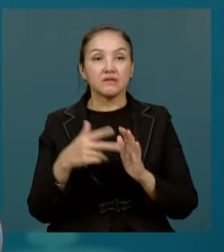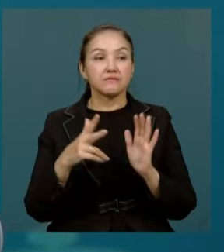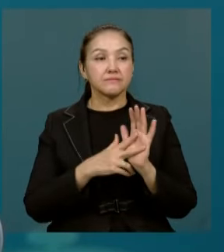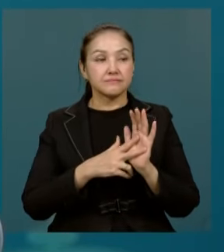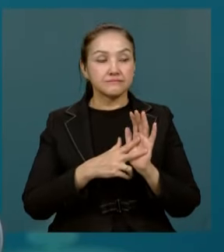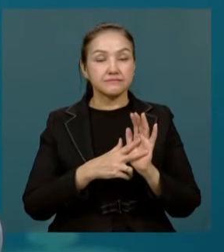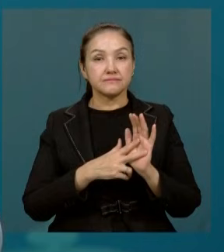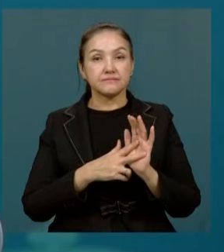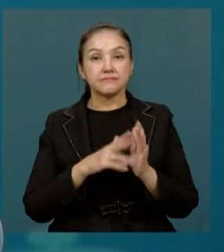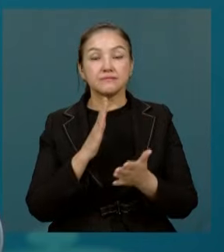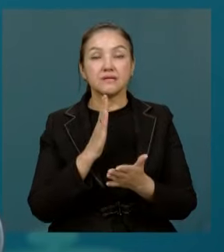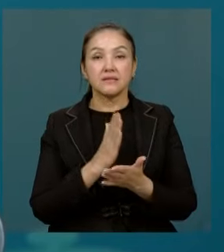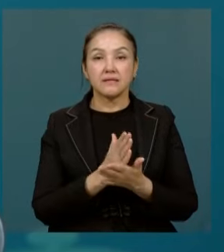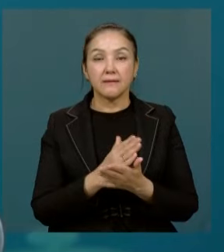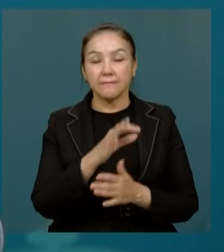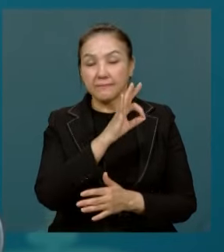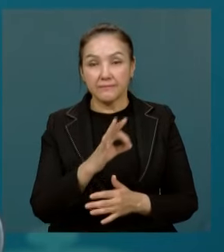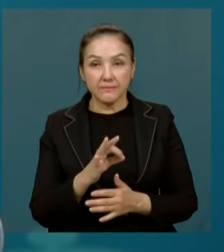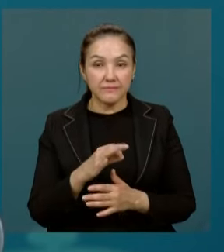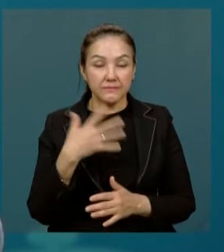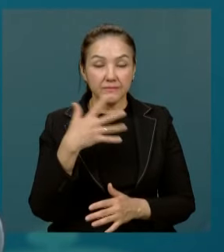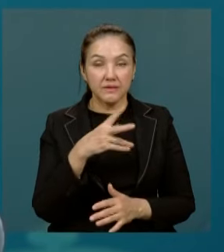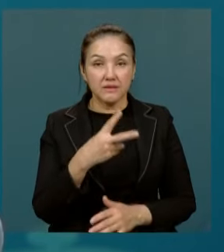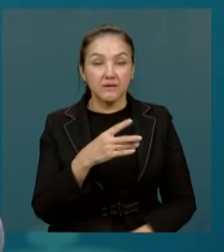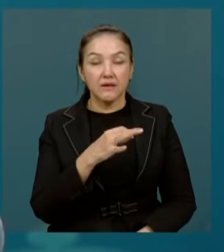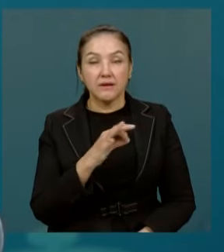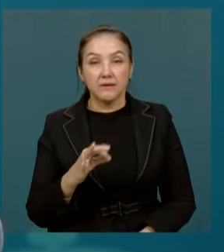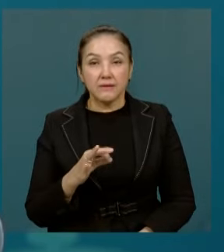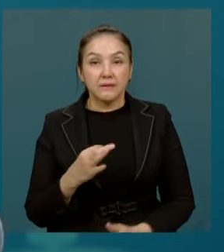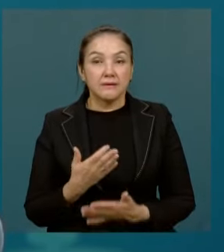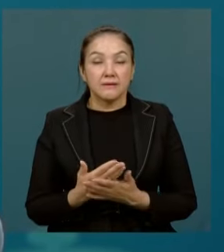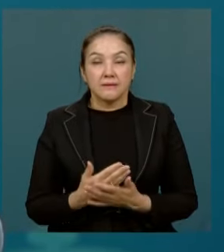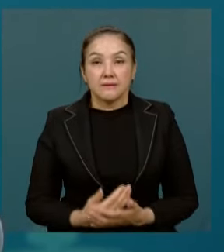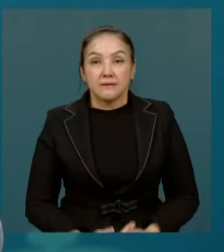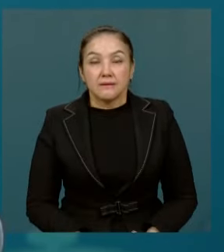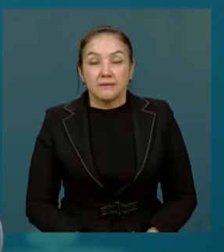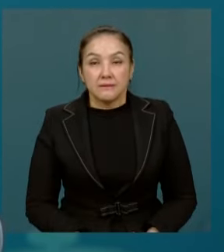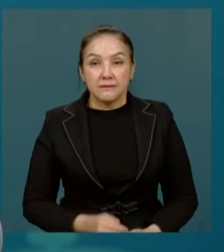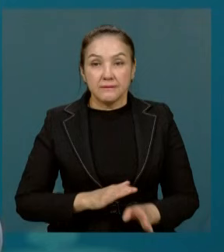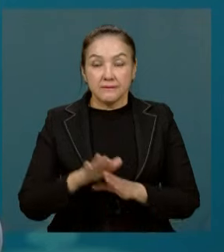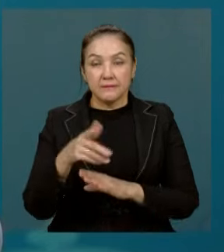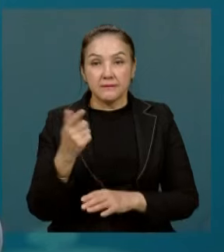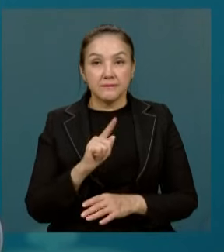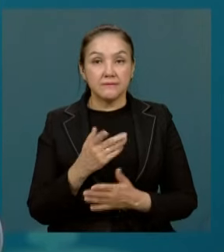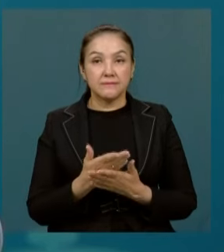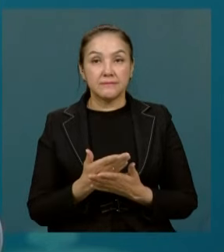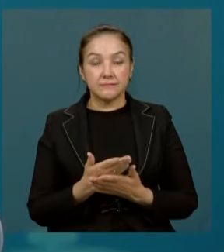168 или это процентном соотношении 52 52,5 обеспечено